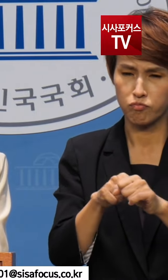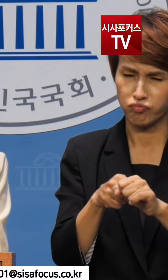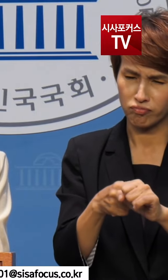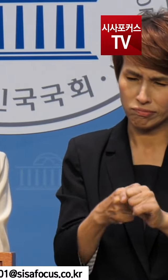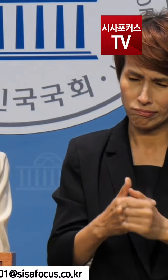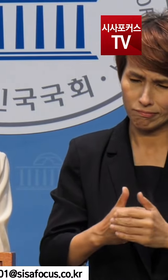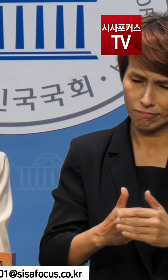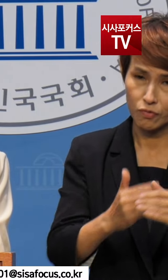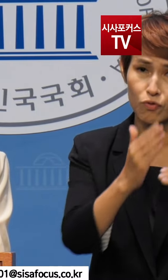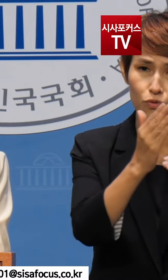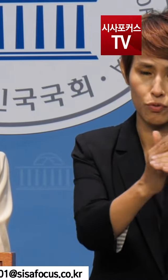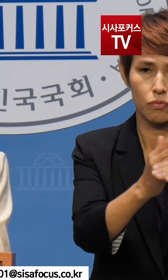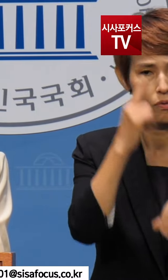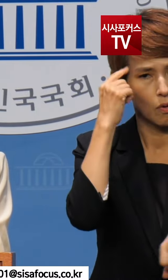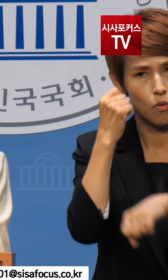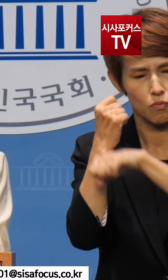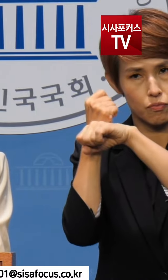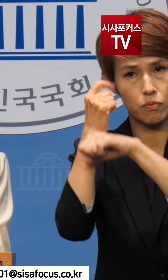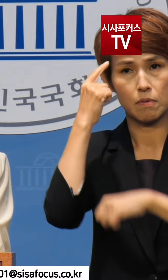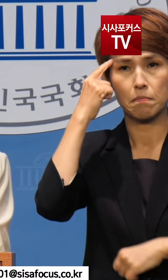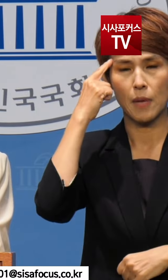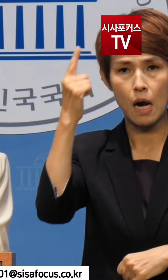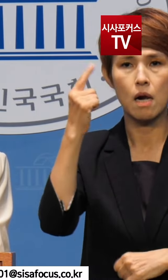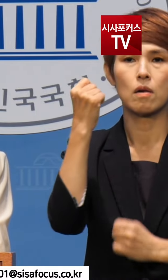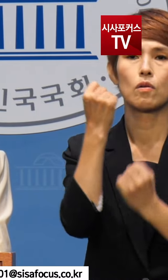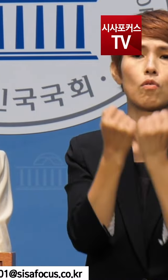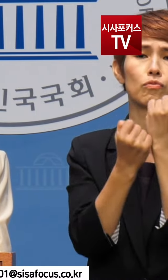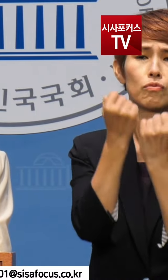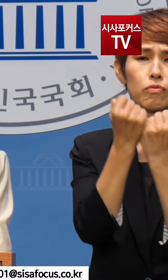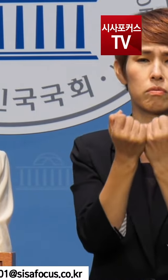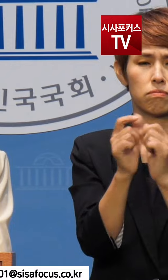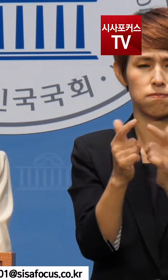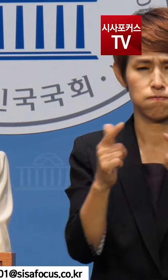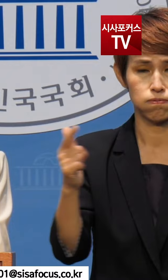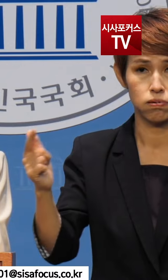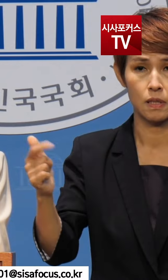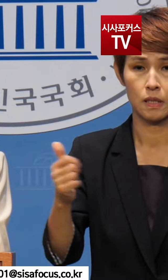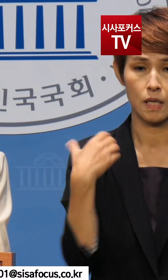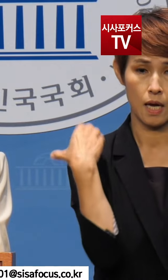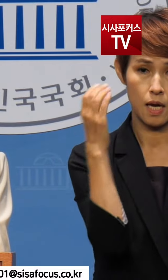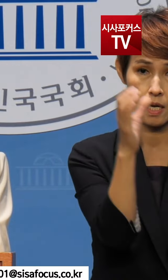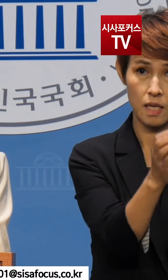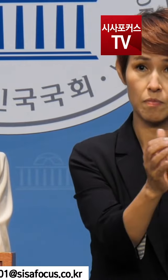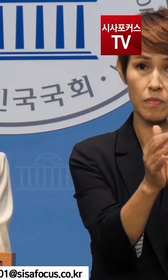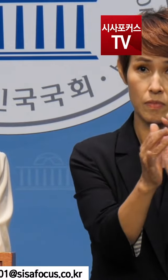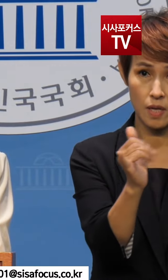상황에서 연구, 개발, 연수 등 실무 책임을 맡고 있는